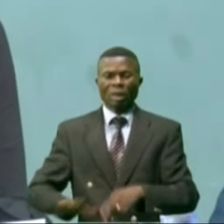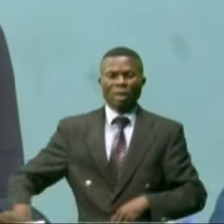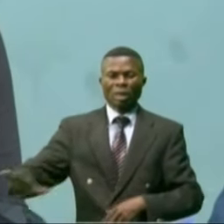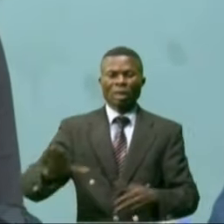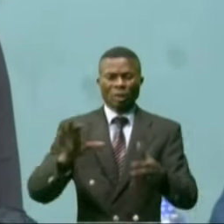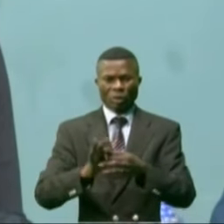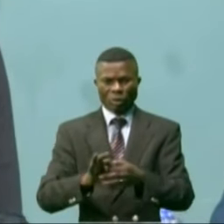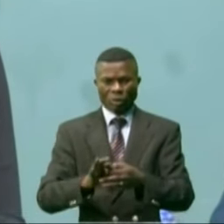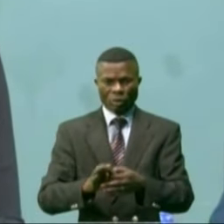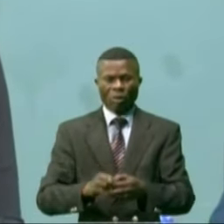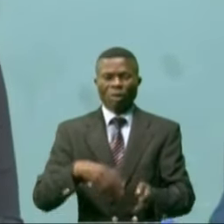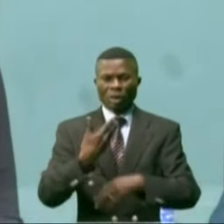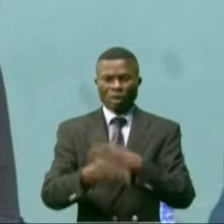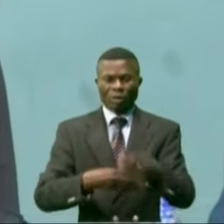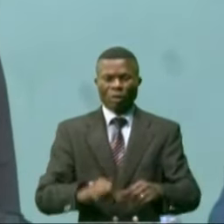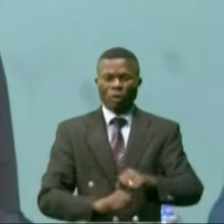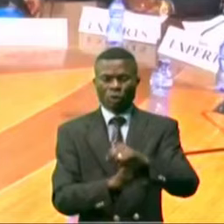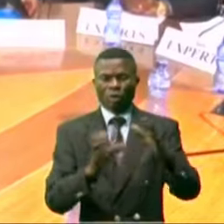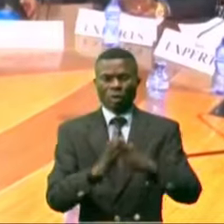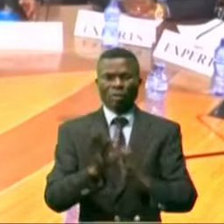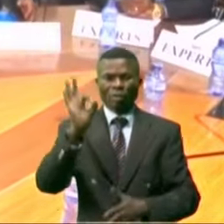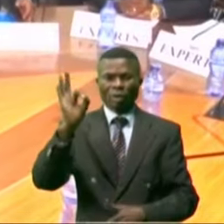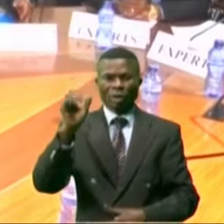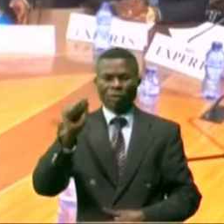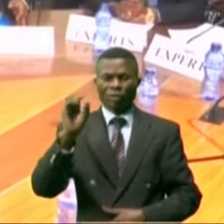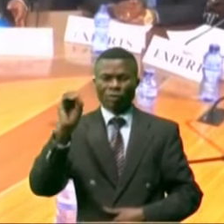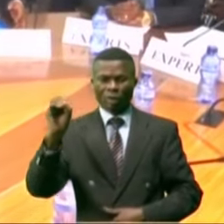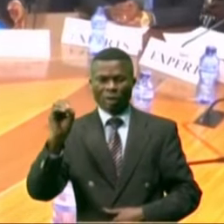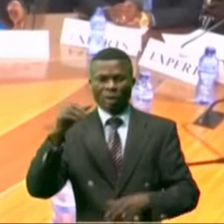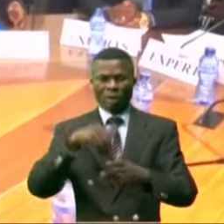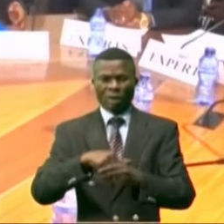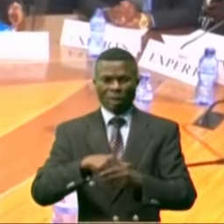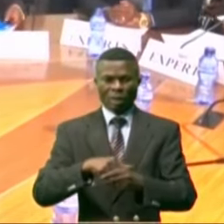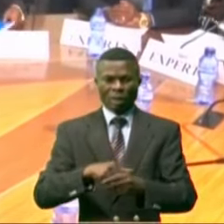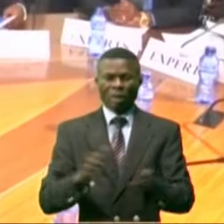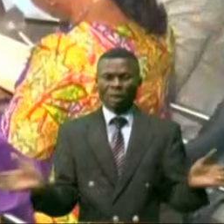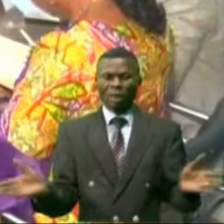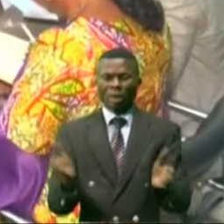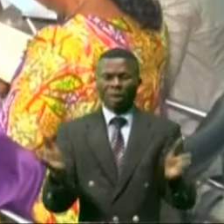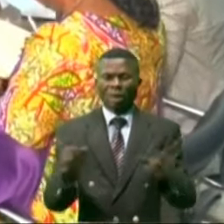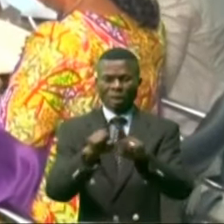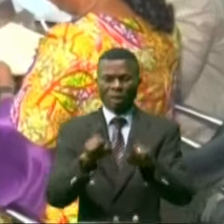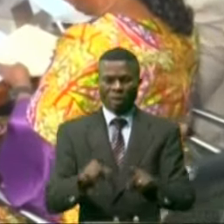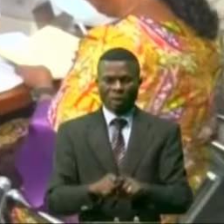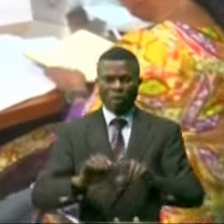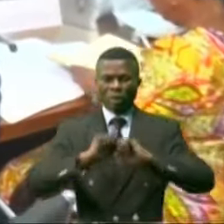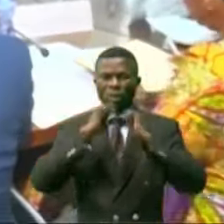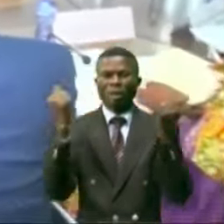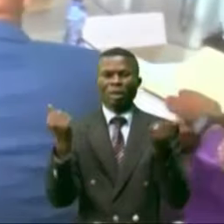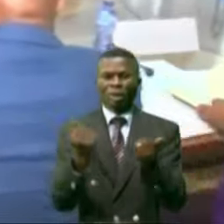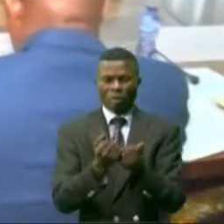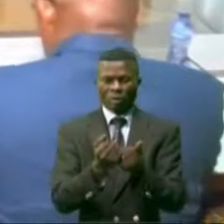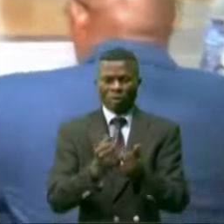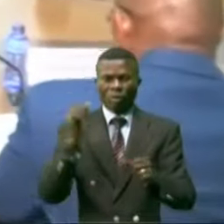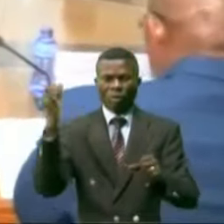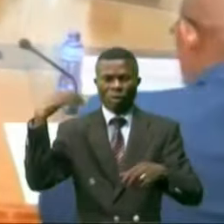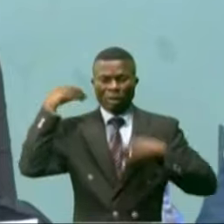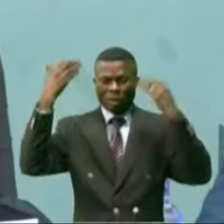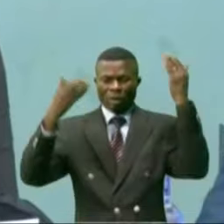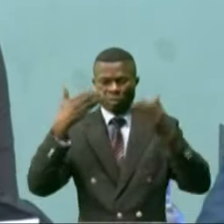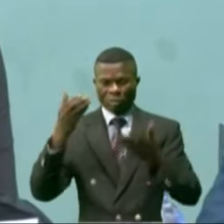fourni par la FAO au gouvernement à travers un renforcement et une association de pratiques